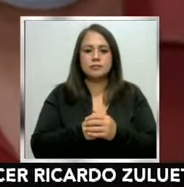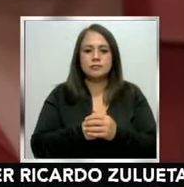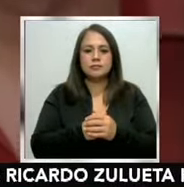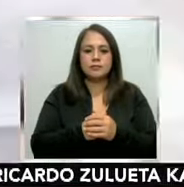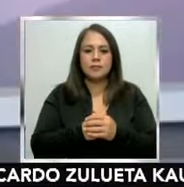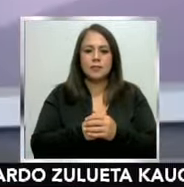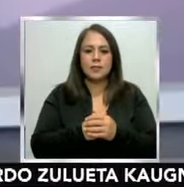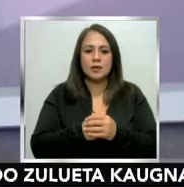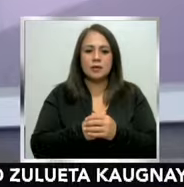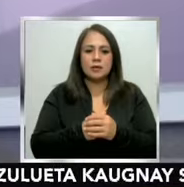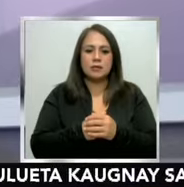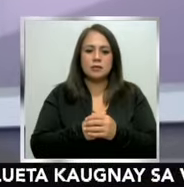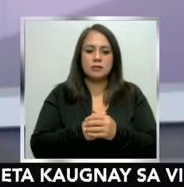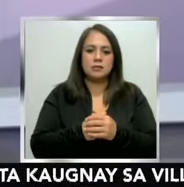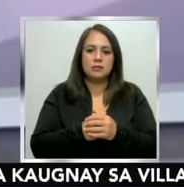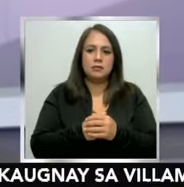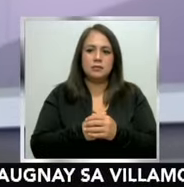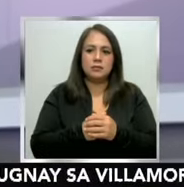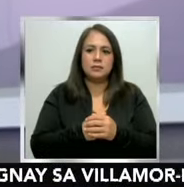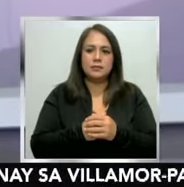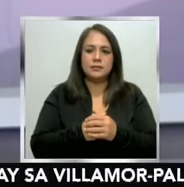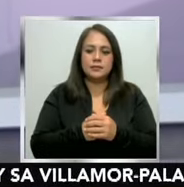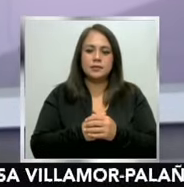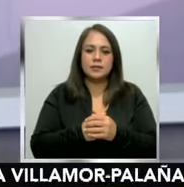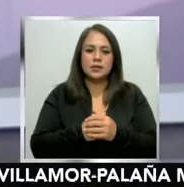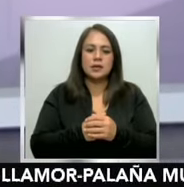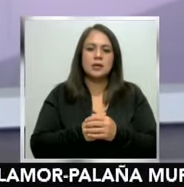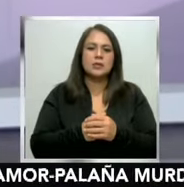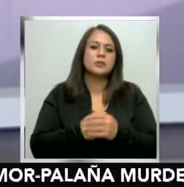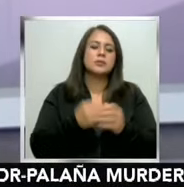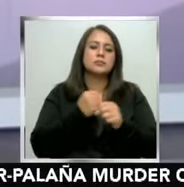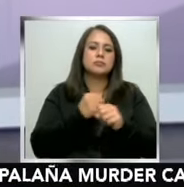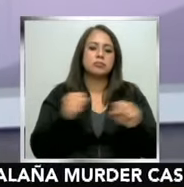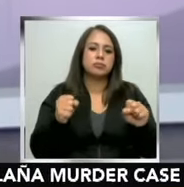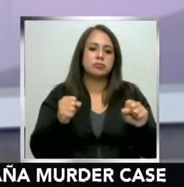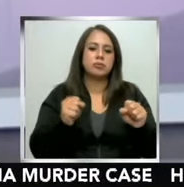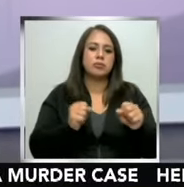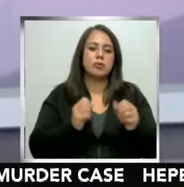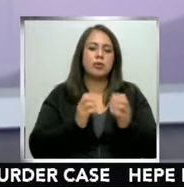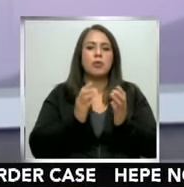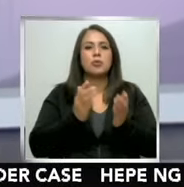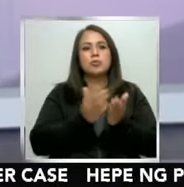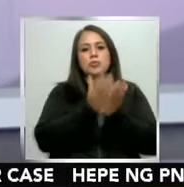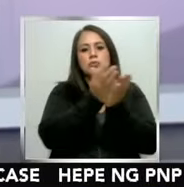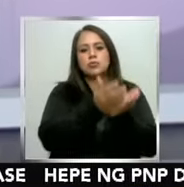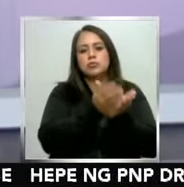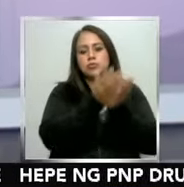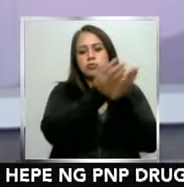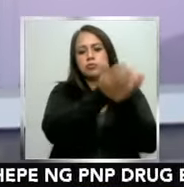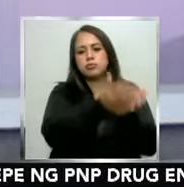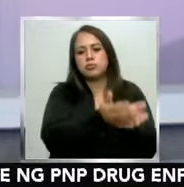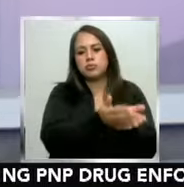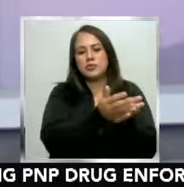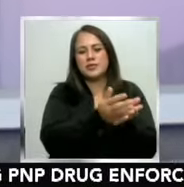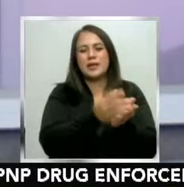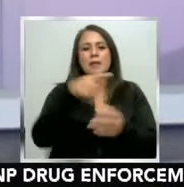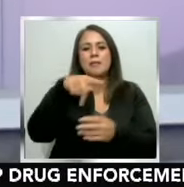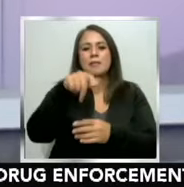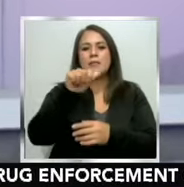oras. Mas malaya na nakakapalaot sa Pag-asa Island ang mga mangingisdang Pinoy ayon sa ilan sa